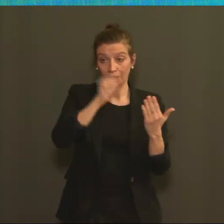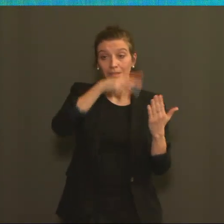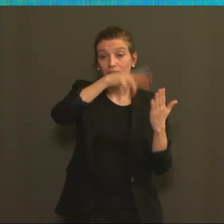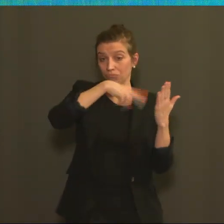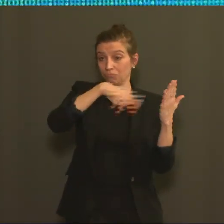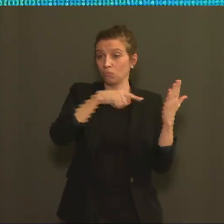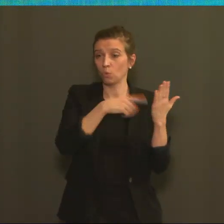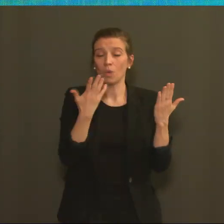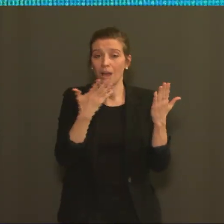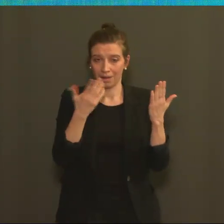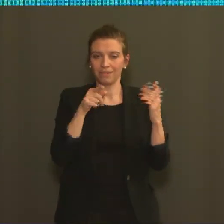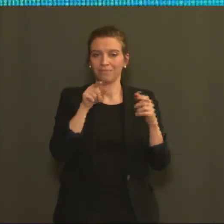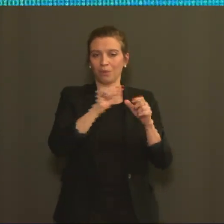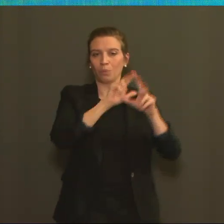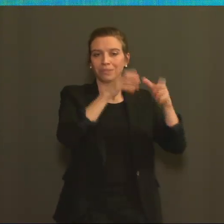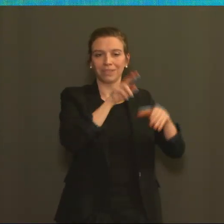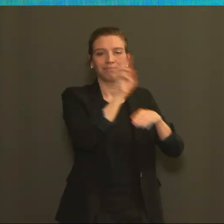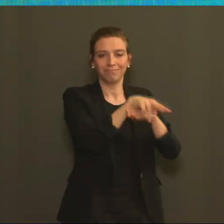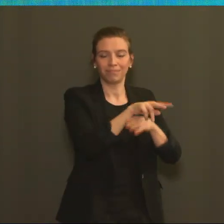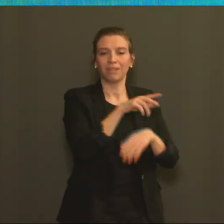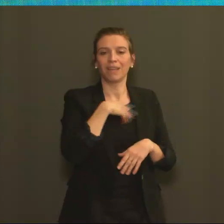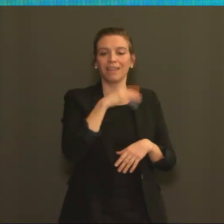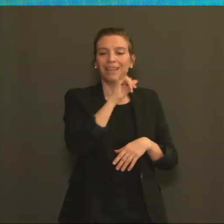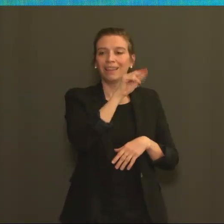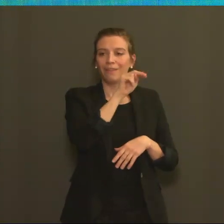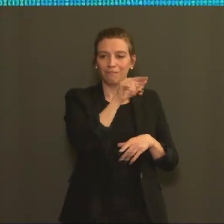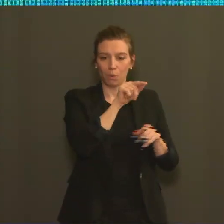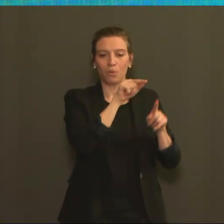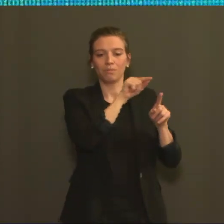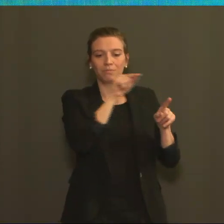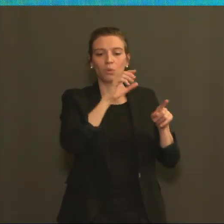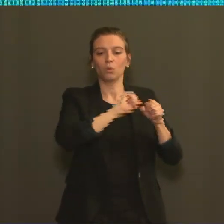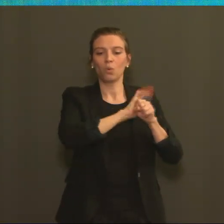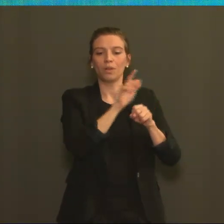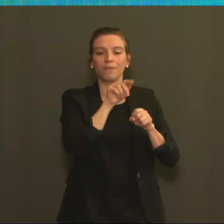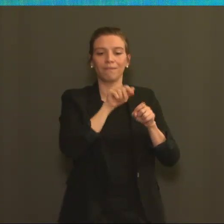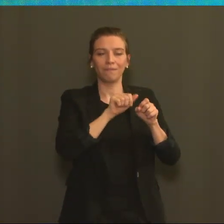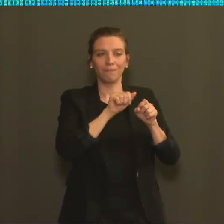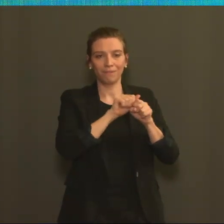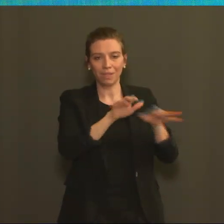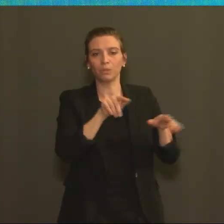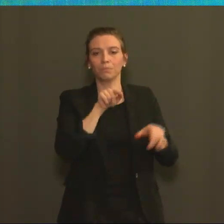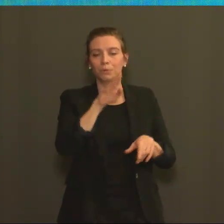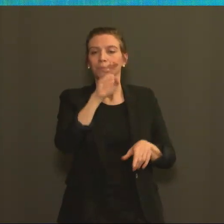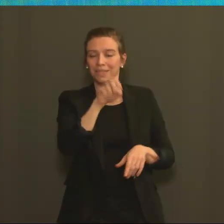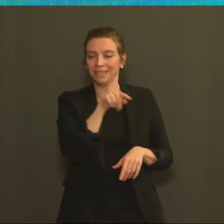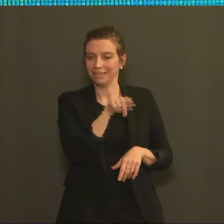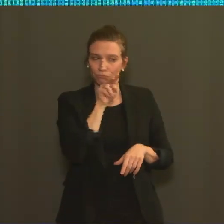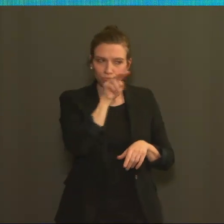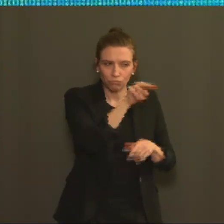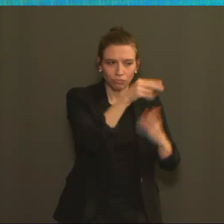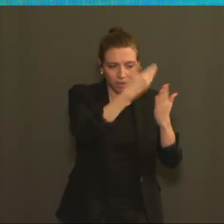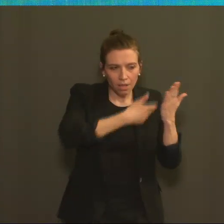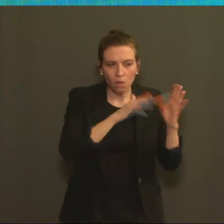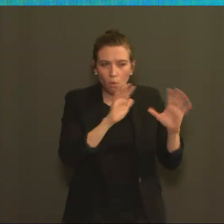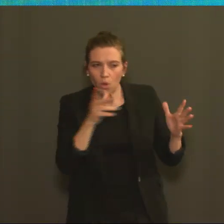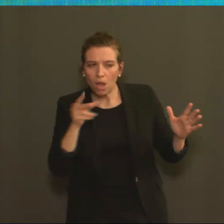de belangrijkste kenmerken of criteria kunnen terugvinden waar aan die vaccinaties centra zullen moeten voldoen